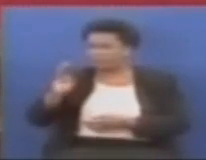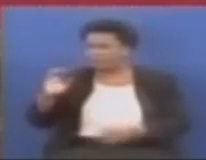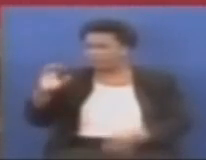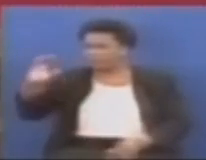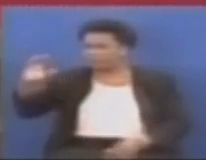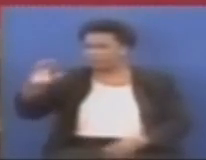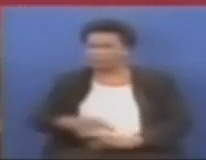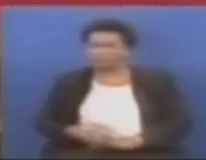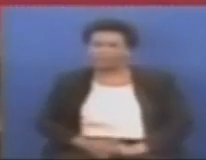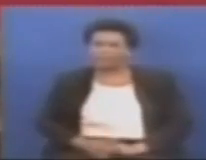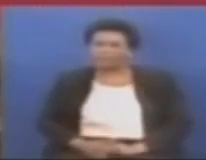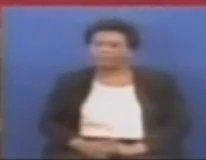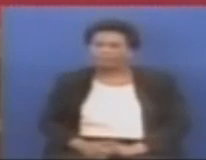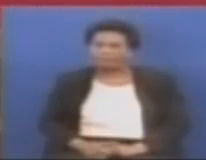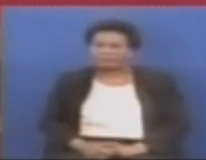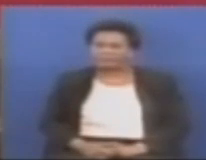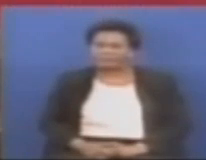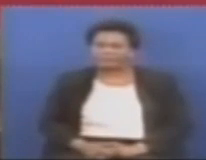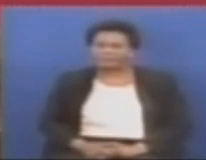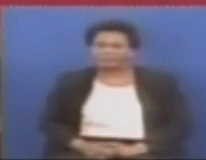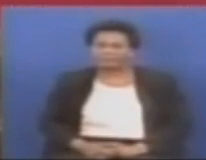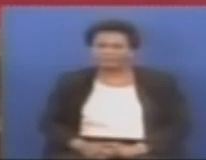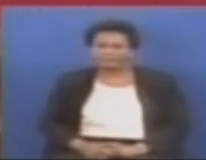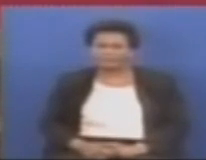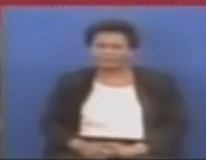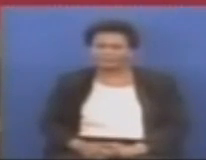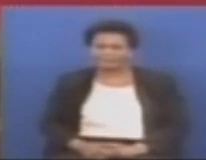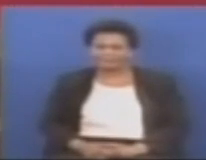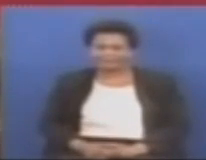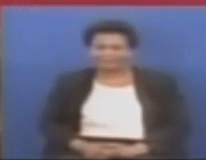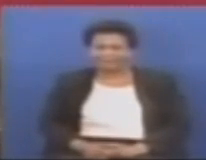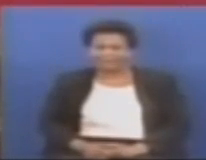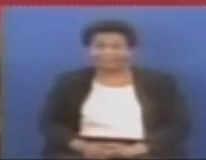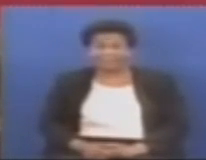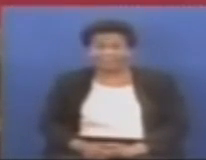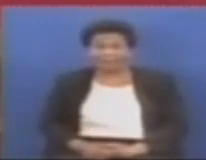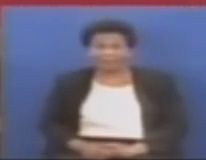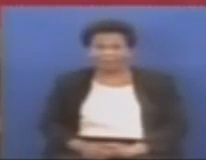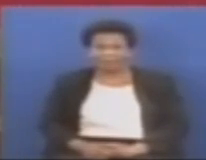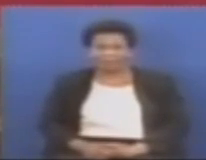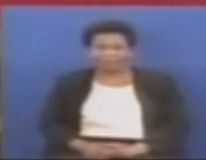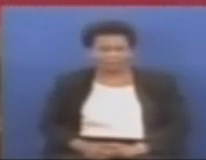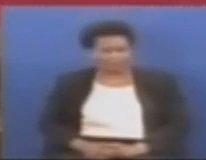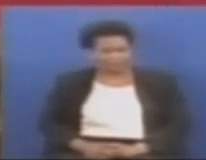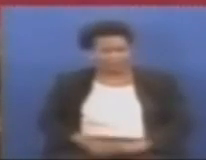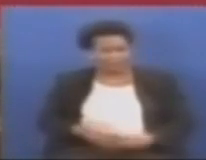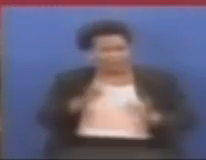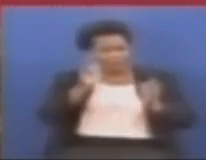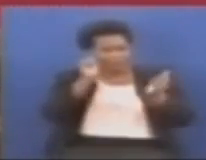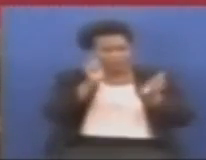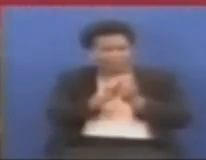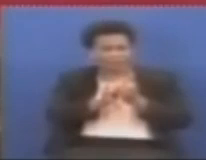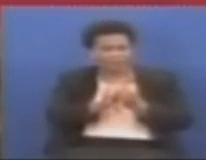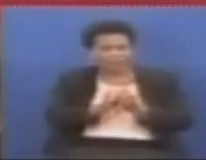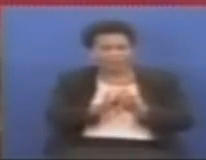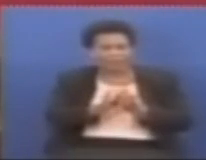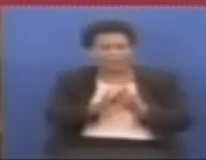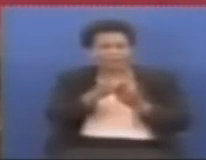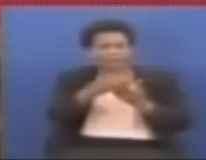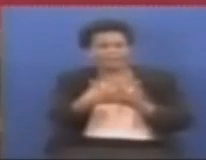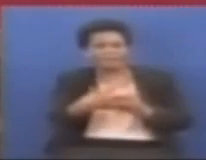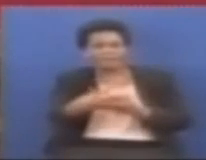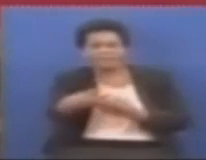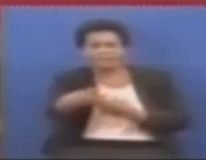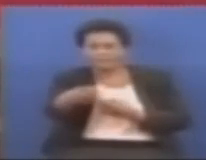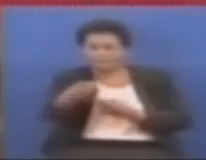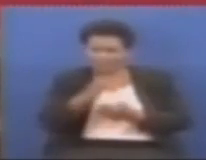na tumefanya hivyo katika eneo la bahari, na tumefanya hivyo na tutaendelea kufanya hivyo endapo tu watu watatumia nyavu